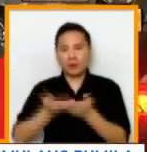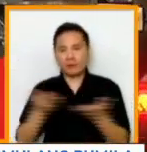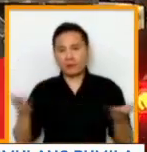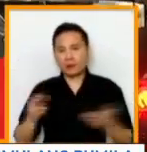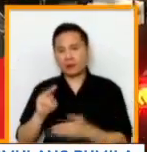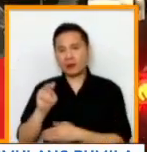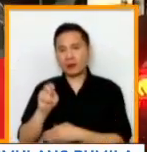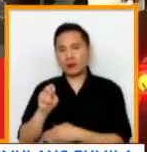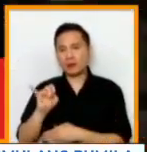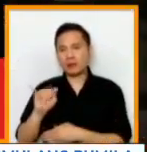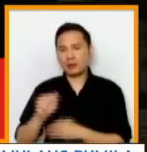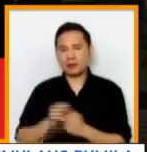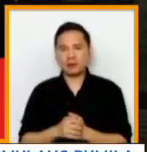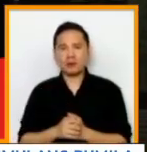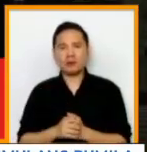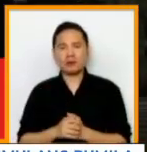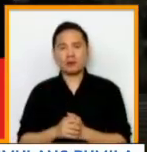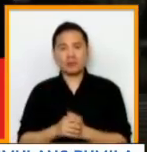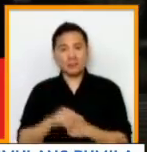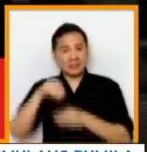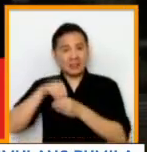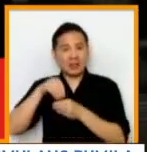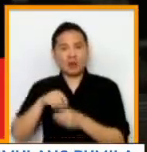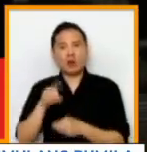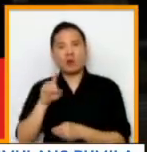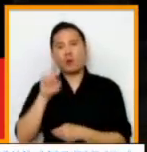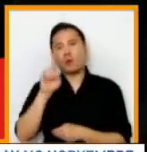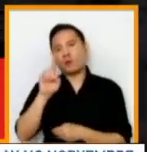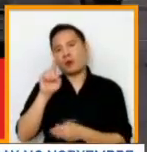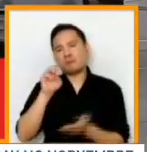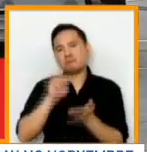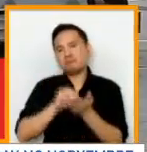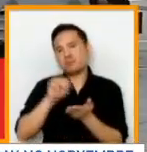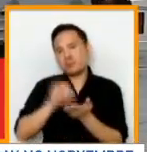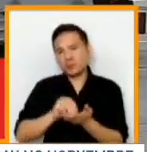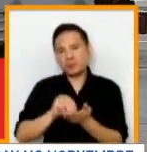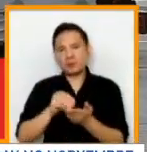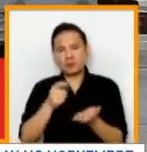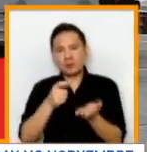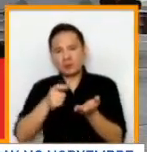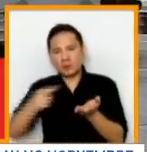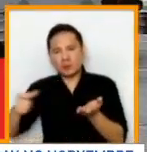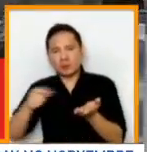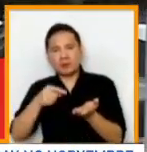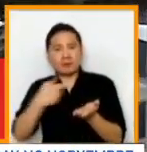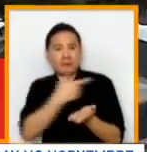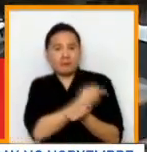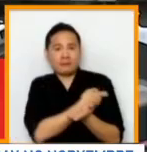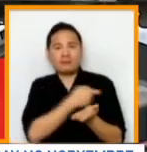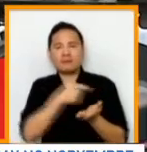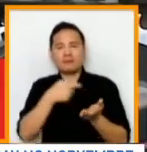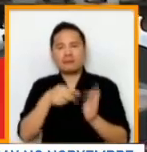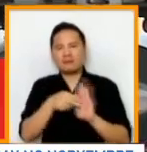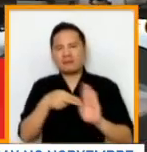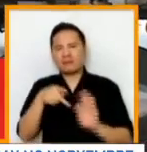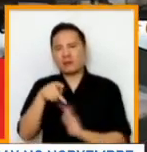halos 1 milyong bakuna ng Pfizer na binili ng gobyerno. Nauna rito, dumating din kahapon